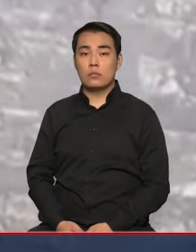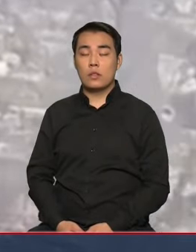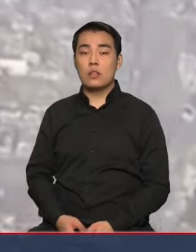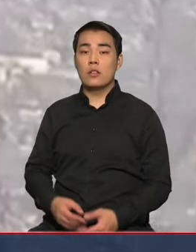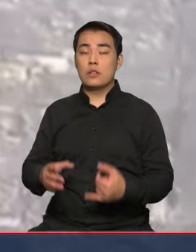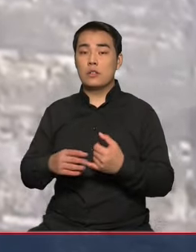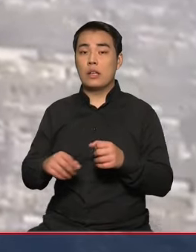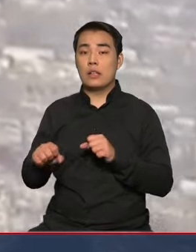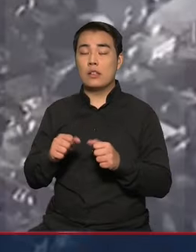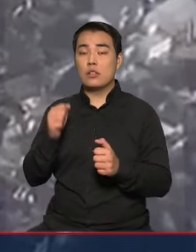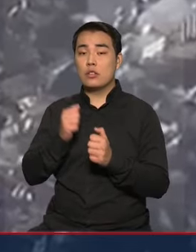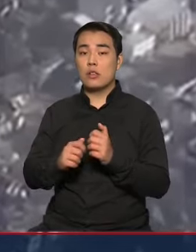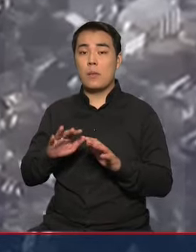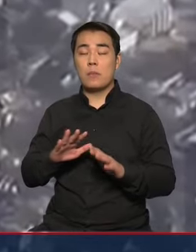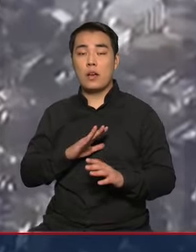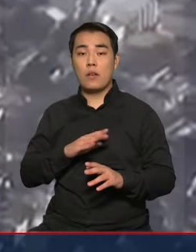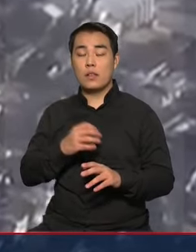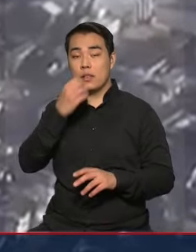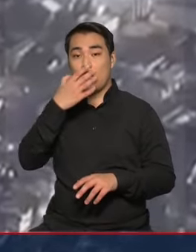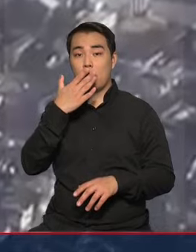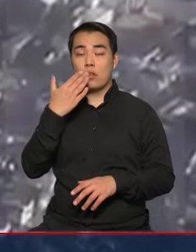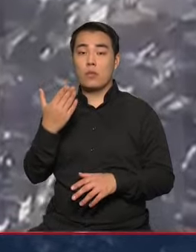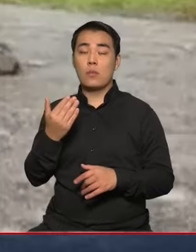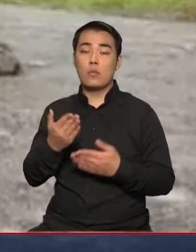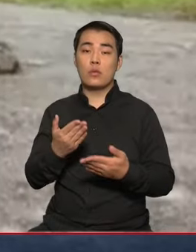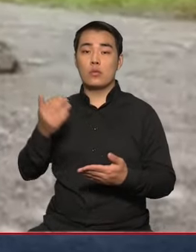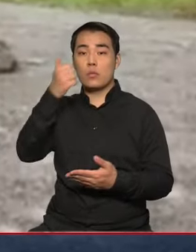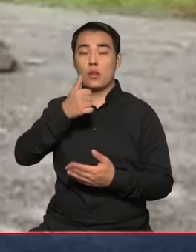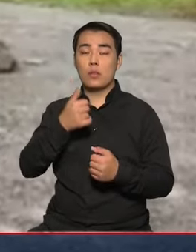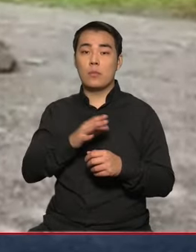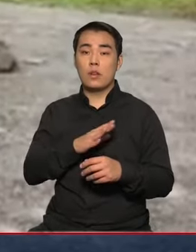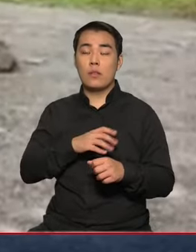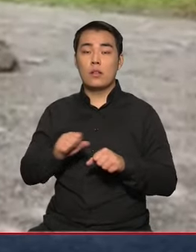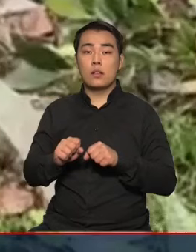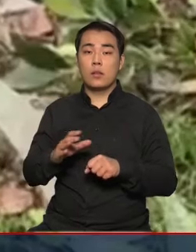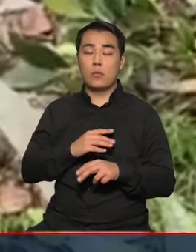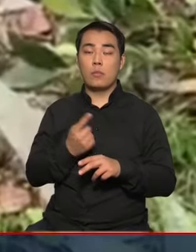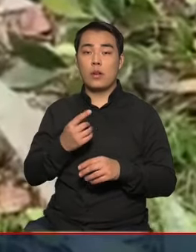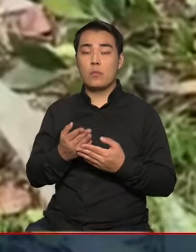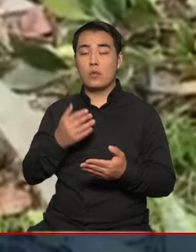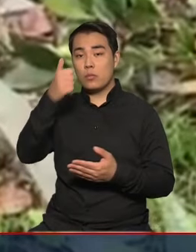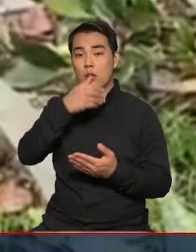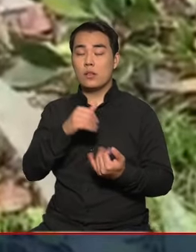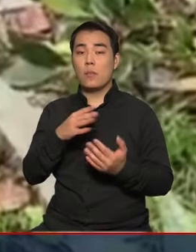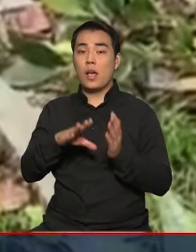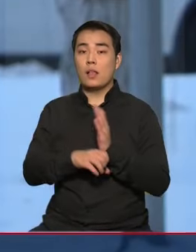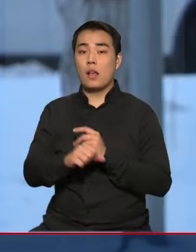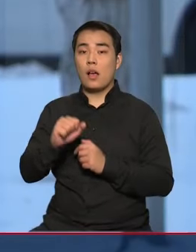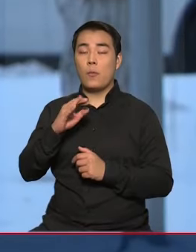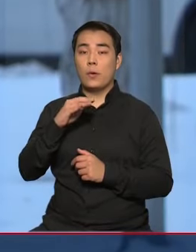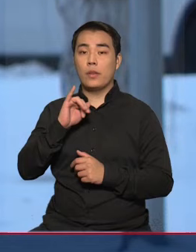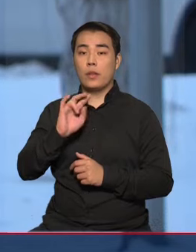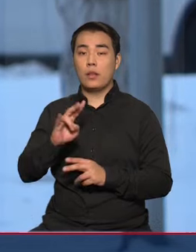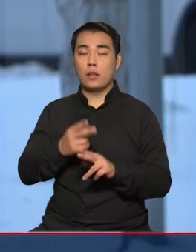Жер сілкінісі жиі орын алатын жер Жапонияда да өткен жылы бірнеше рет зілзала болды. Өткен жылдың соңында Ауғанстанның батысында